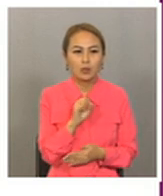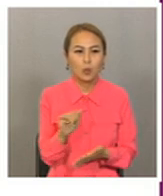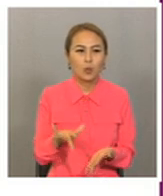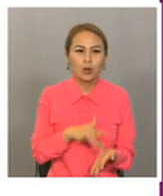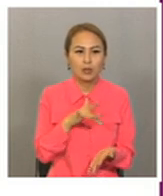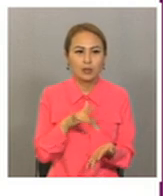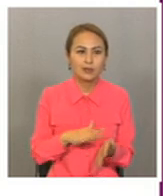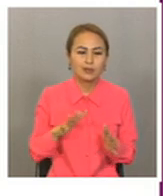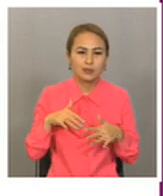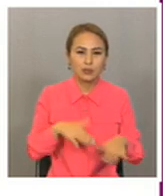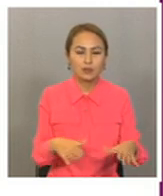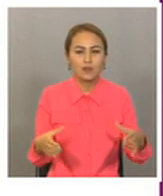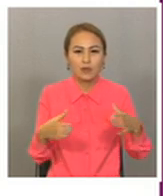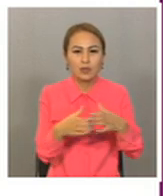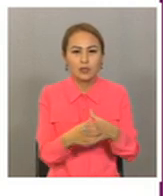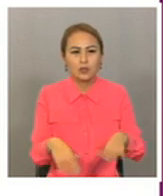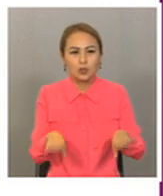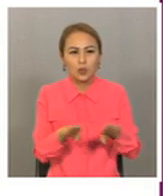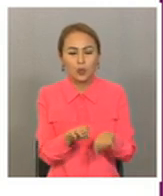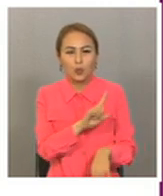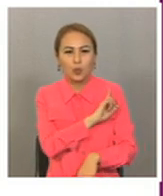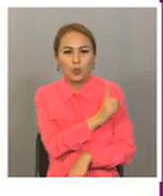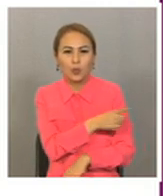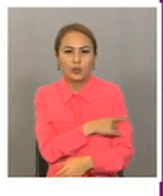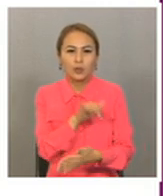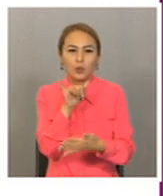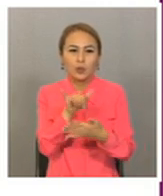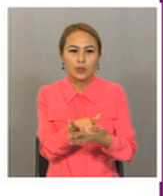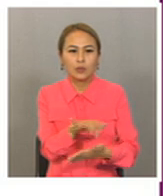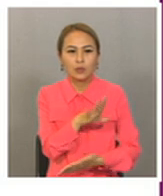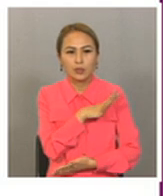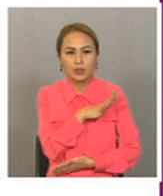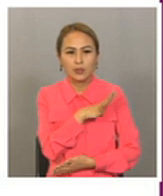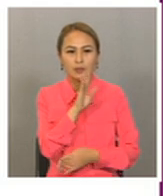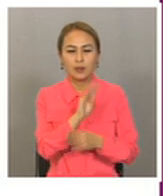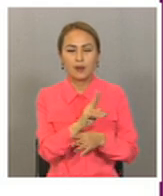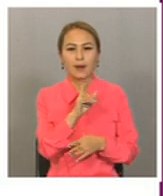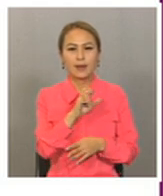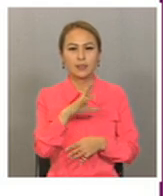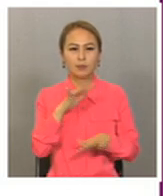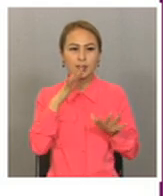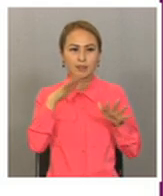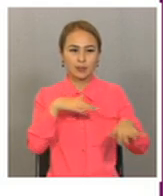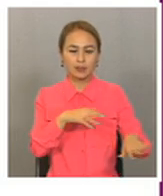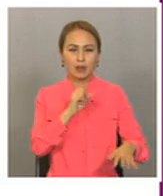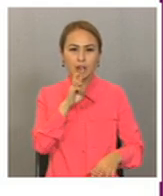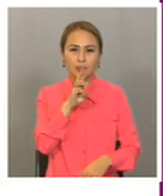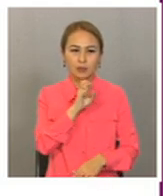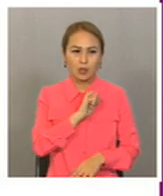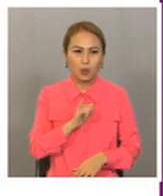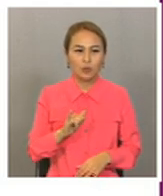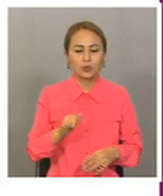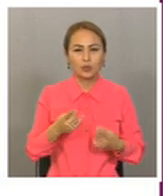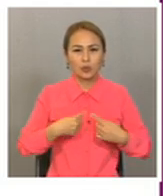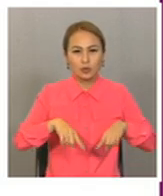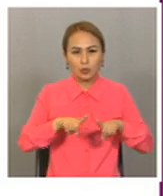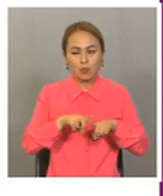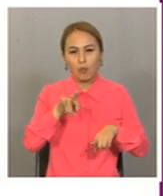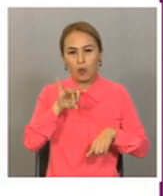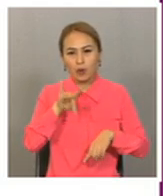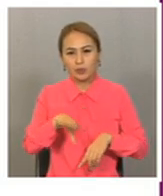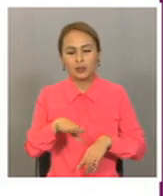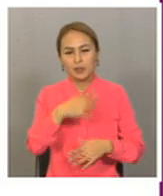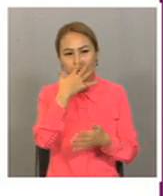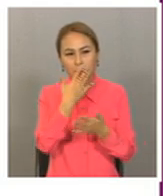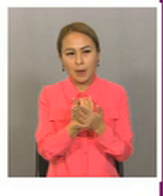теңіз суын тұщыландыратын қуатты қондырғы орнатылған. Каспий теңізіндегі Ақтау және құрық порттары арқылы